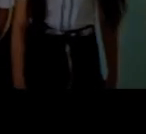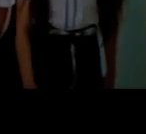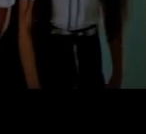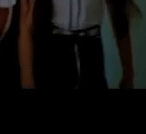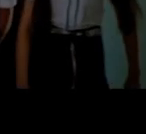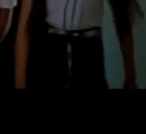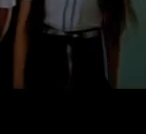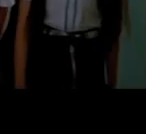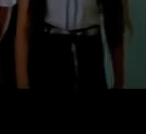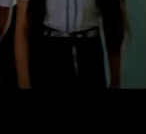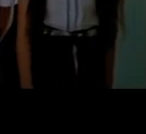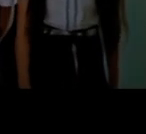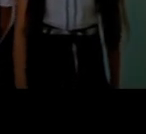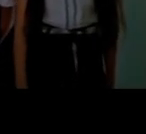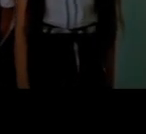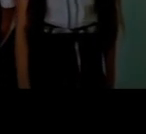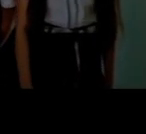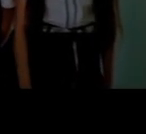Kasbim bilan hamisha faxrlanaman.